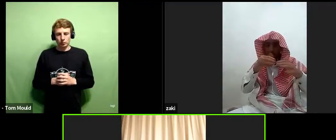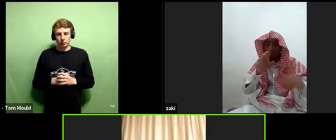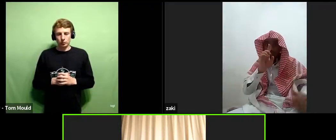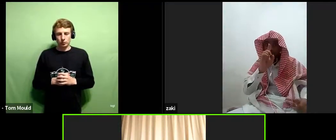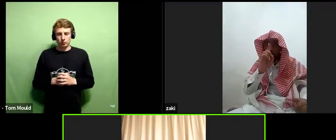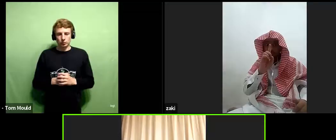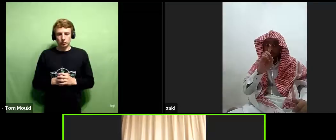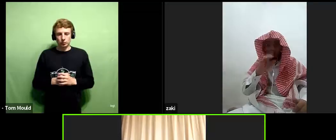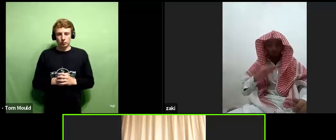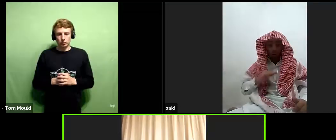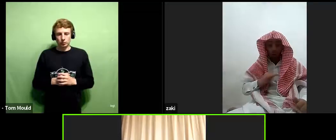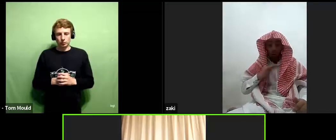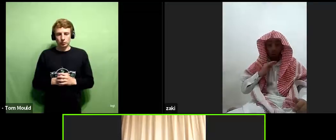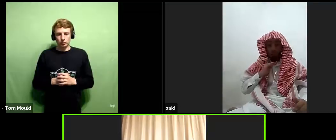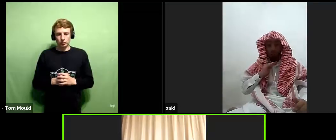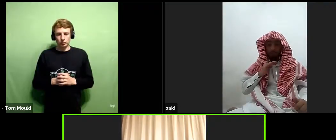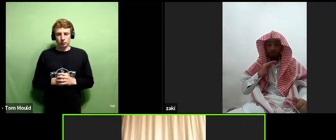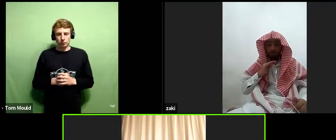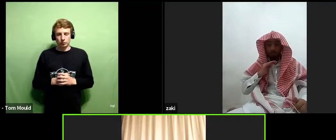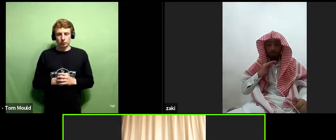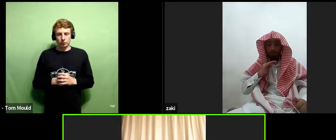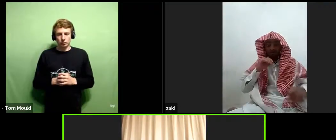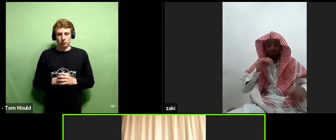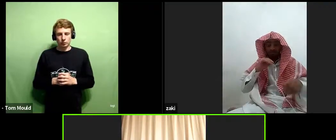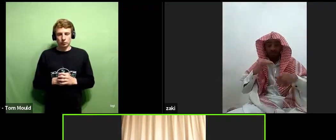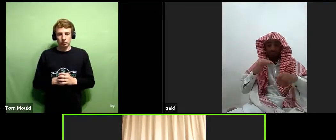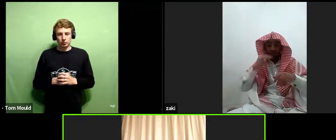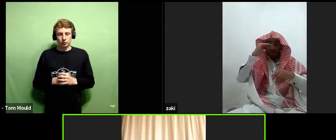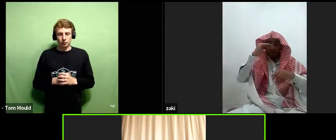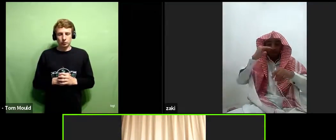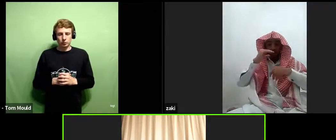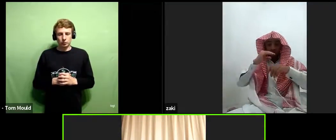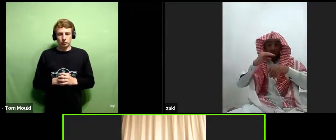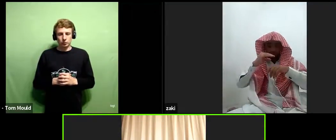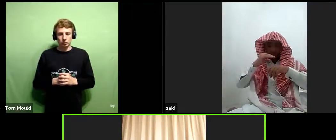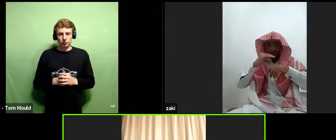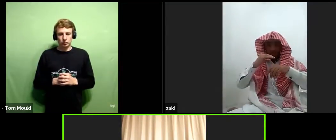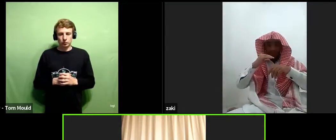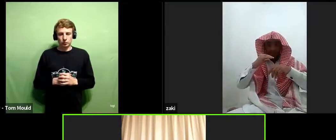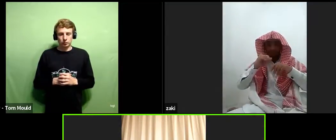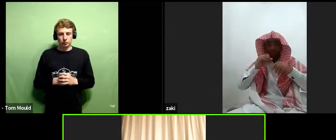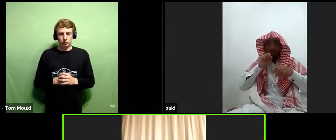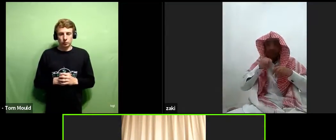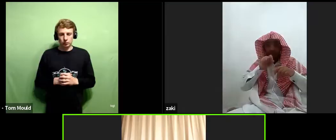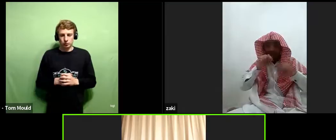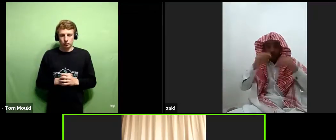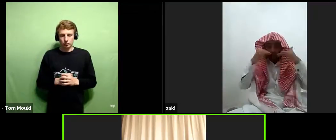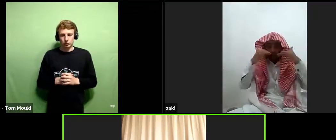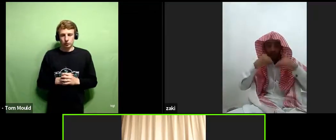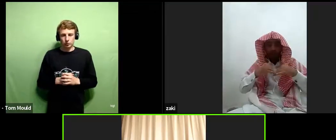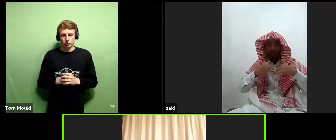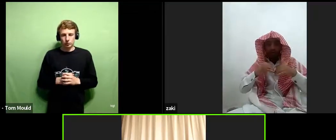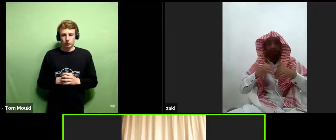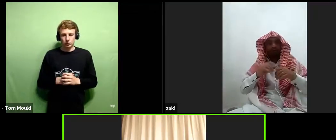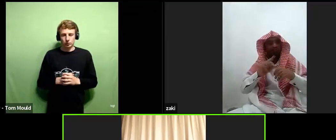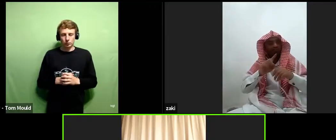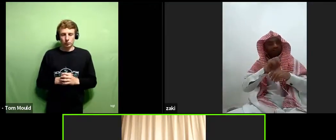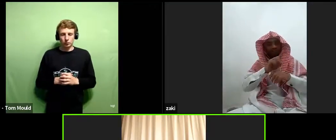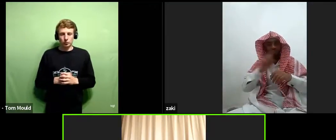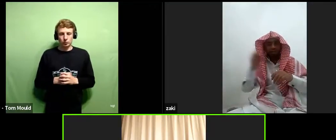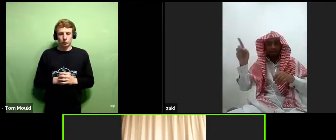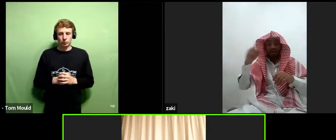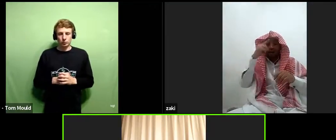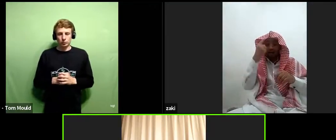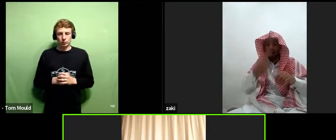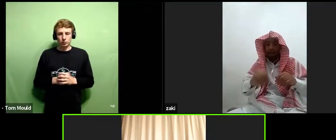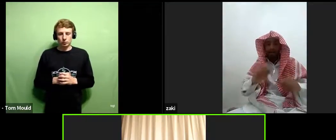البلوغ، أما من كان قد بلغ فإنه لا يحل له أن يفطر، بل